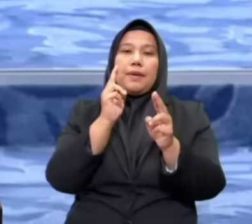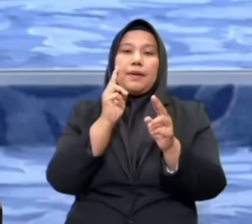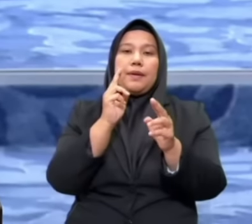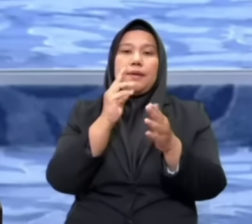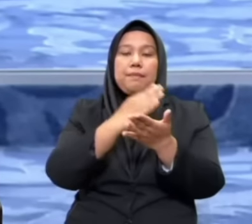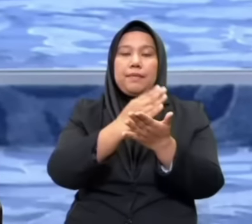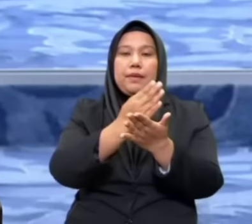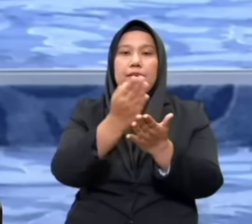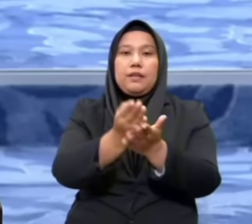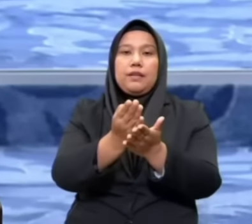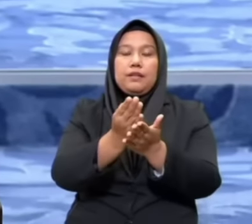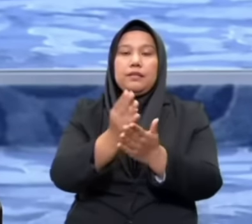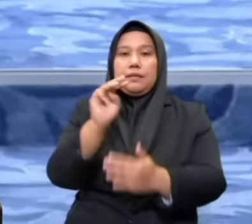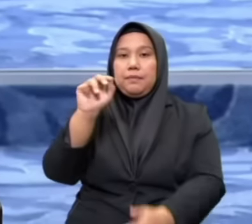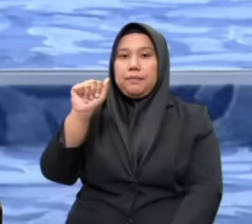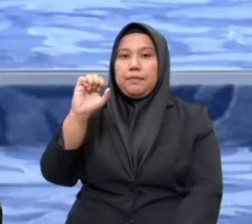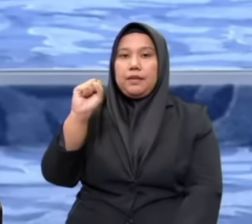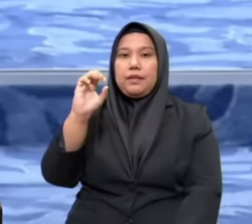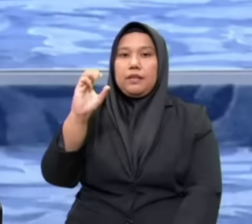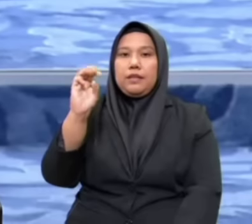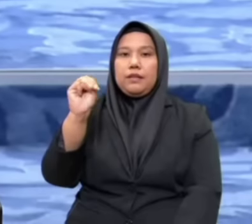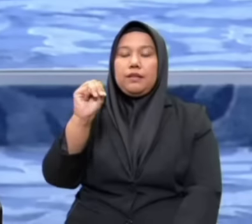dan CAM, itu yang telah